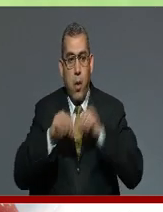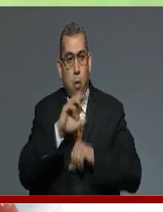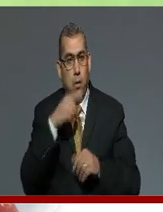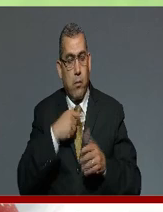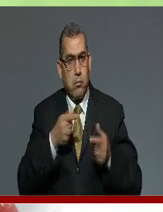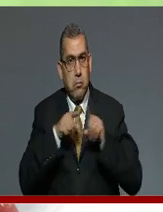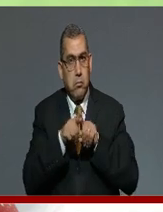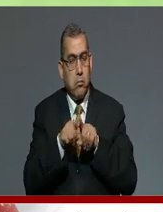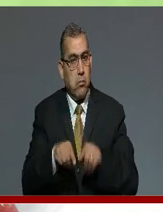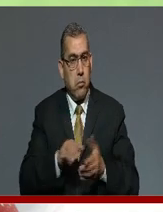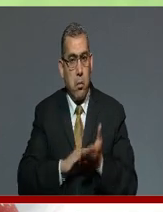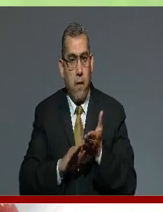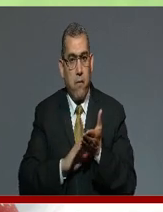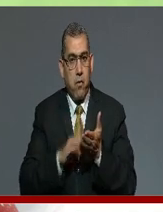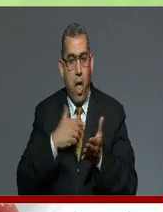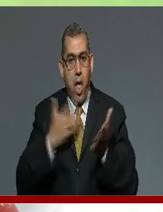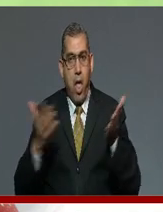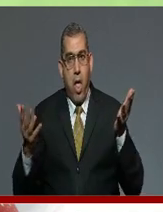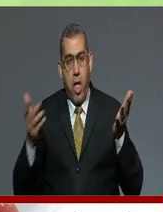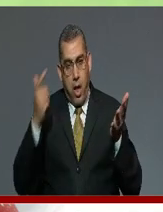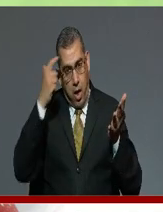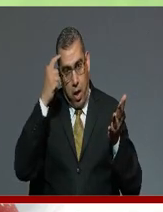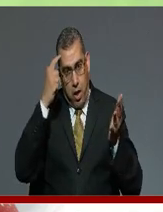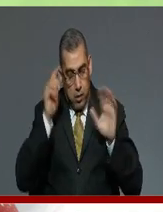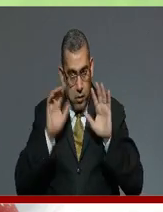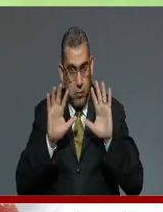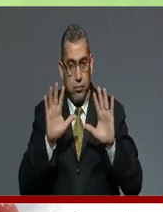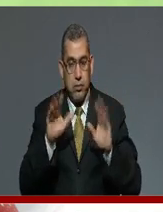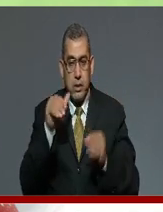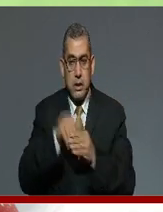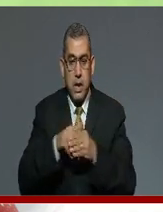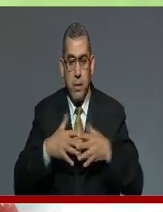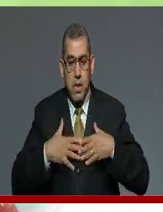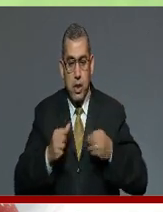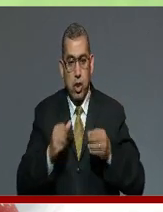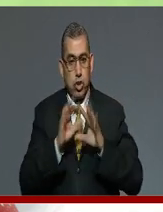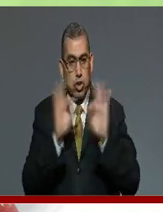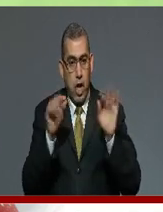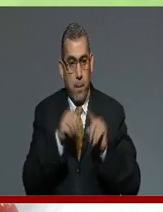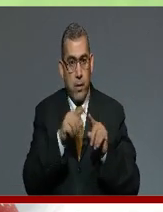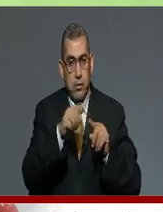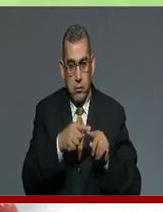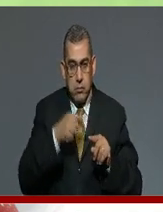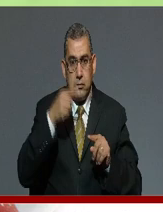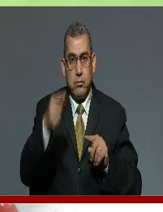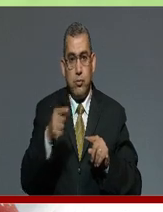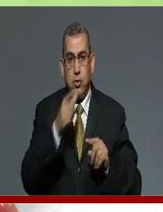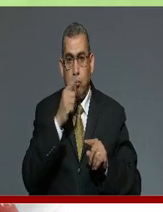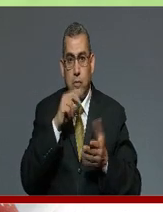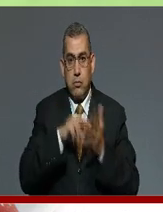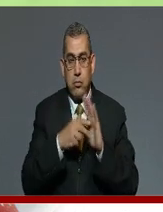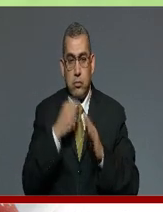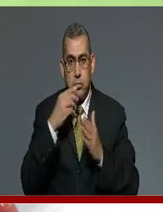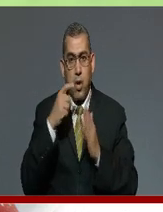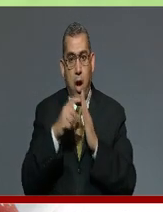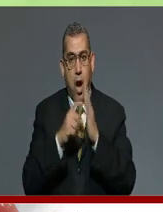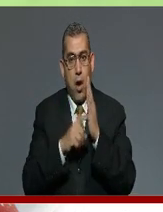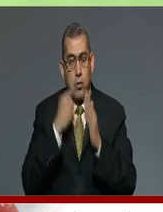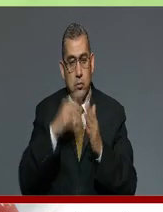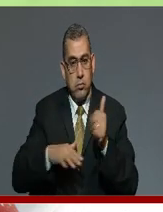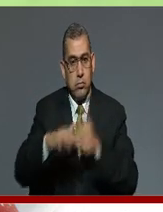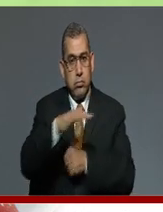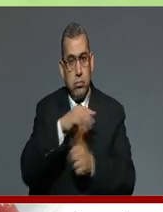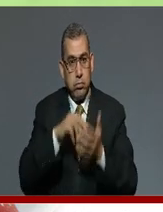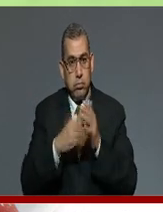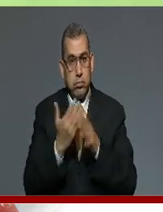ولذلك انتقلنا من التامين الصحي الشامل دون ان نقول اننا سوف نوقف هذا النظام